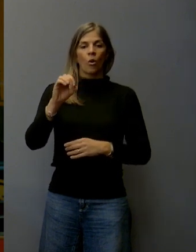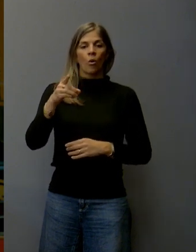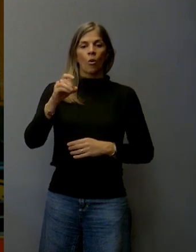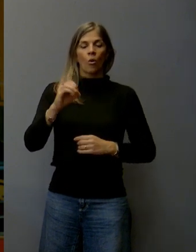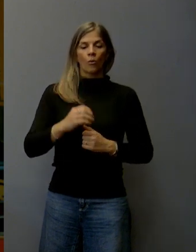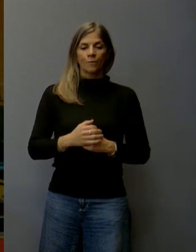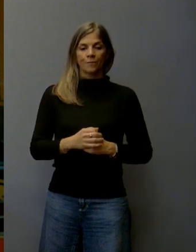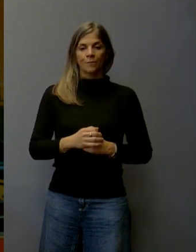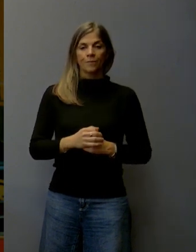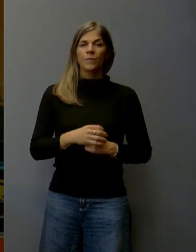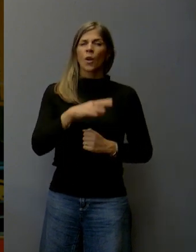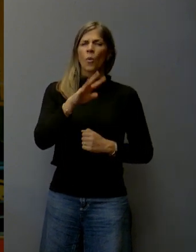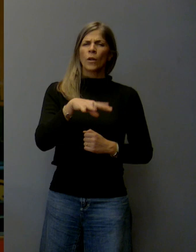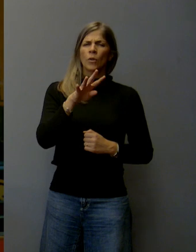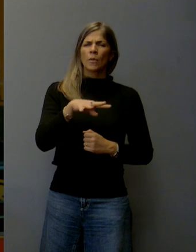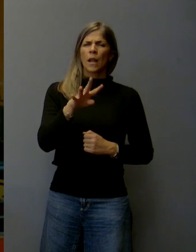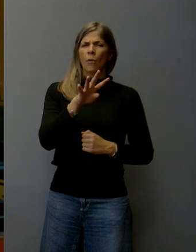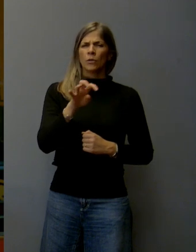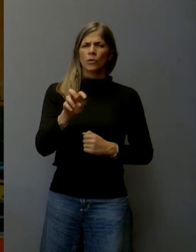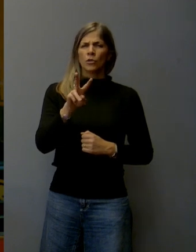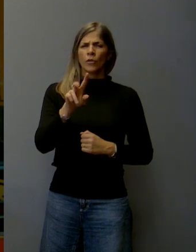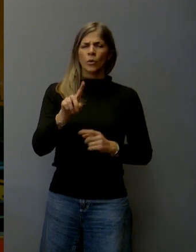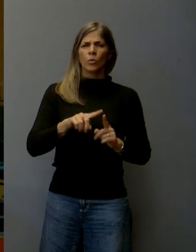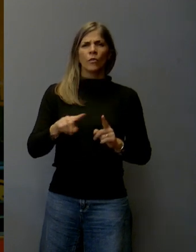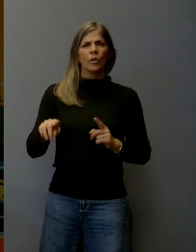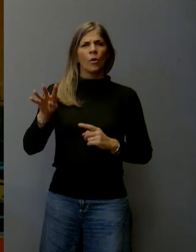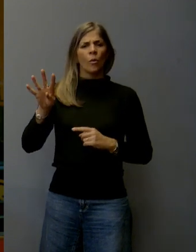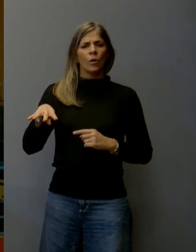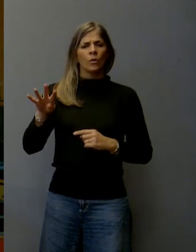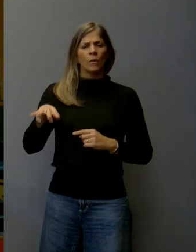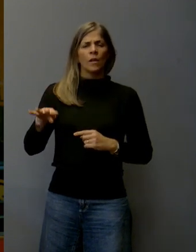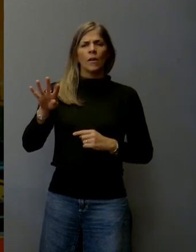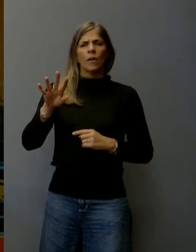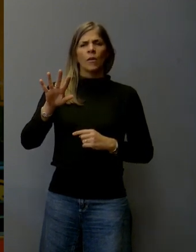vanno dal 4.421 al 4433